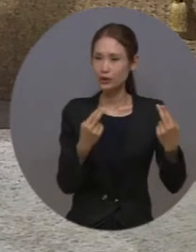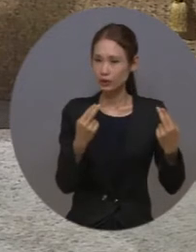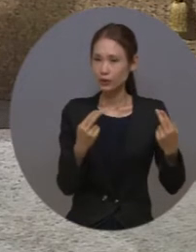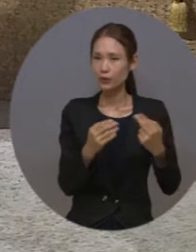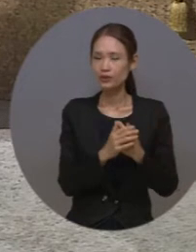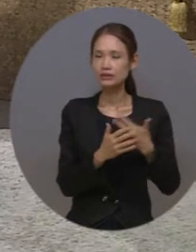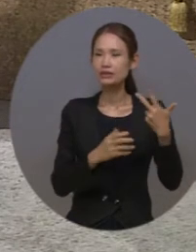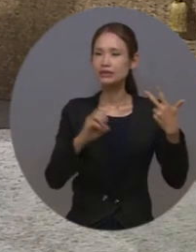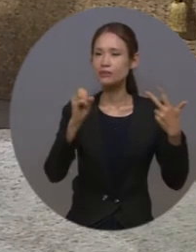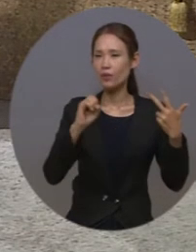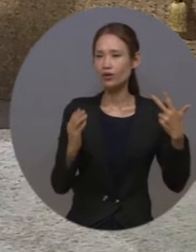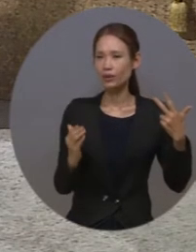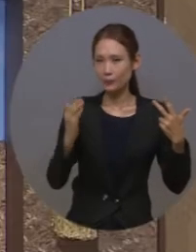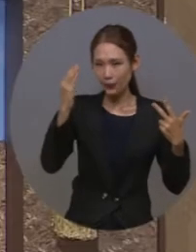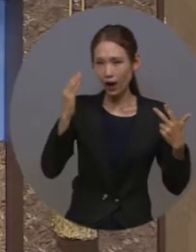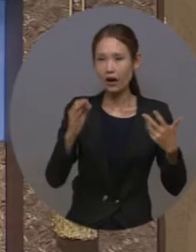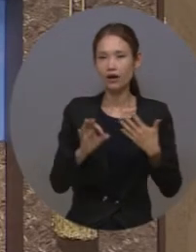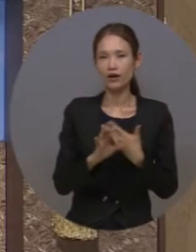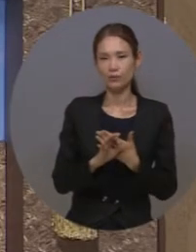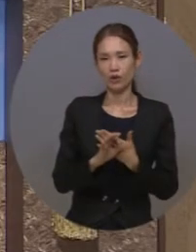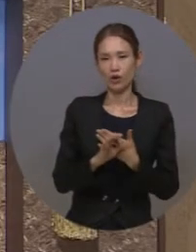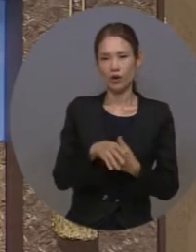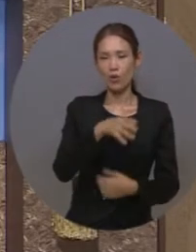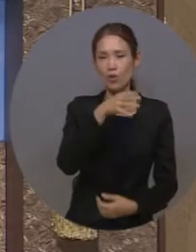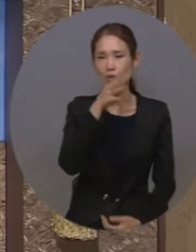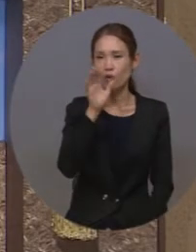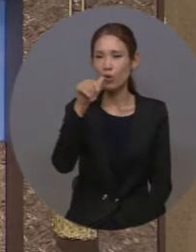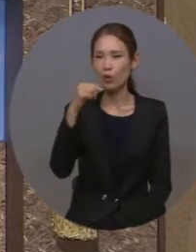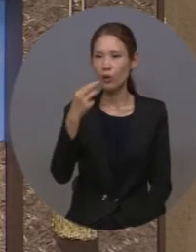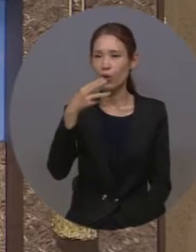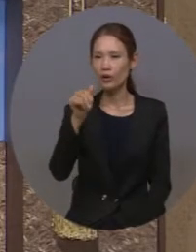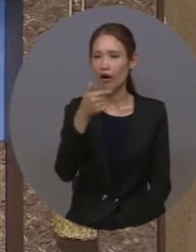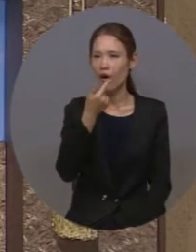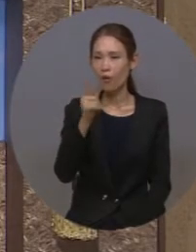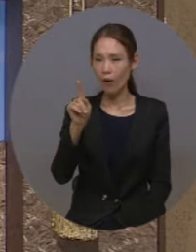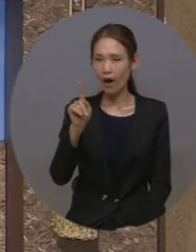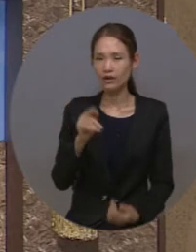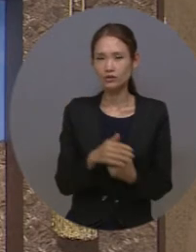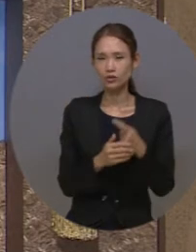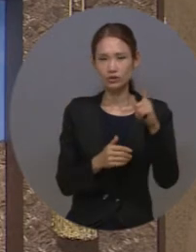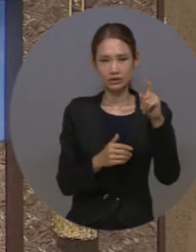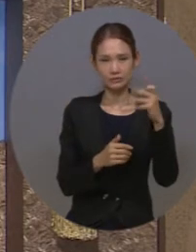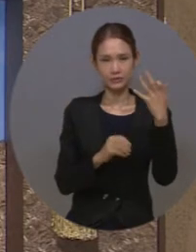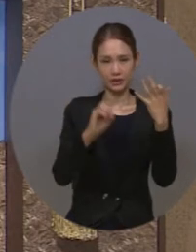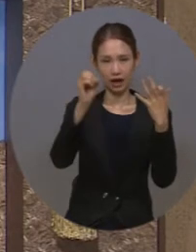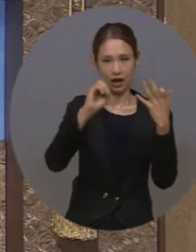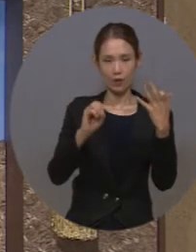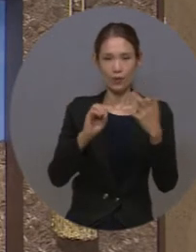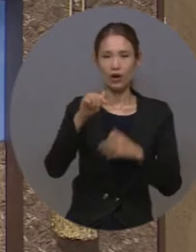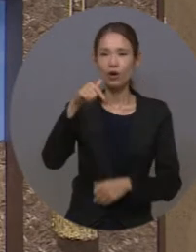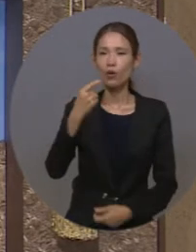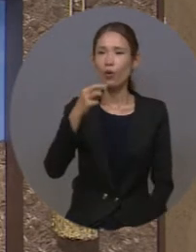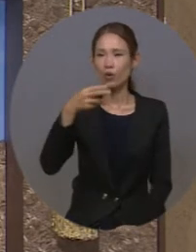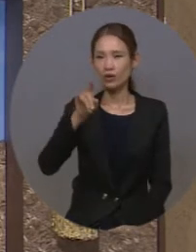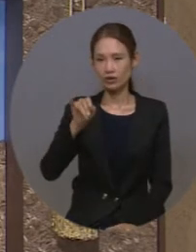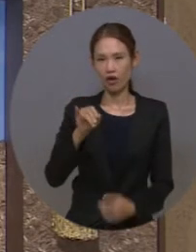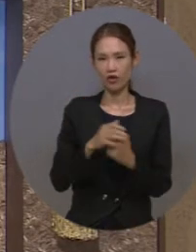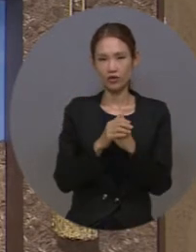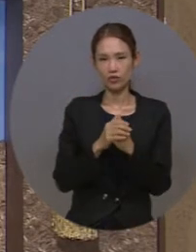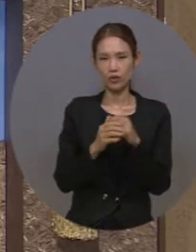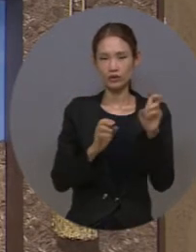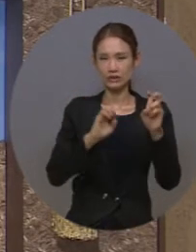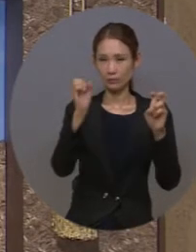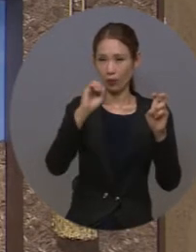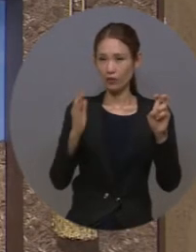인구 대비 7% 이상이 되면은 고령화 사회라고 그러고요. 예. 14% 이상이 되면은 고령 사회라고 그러고 네.